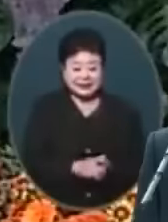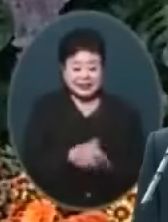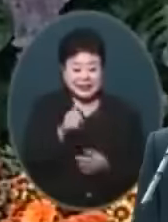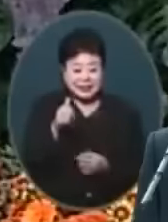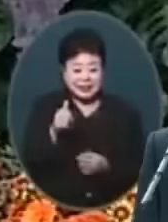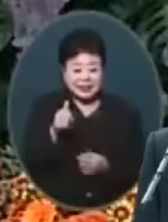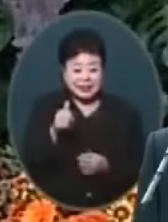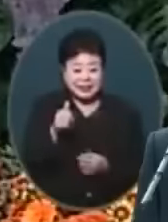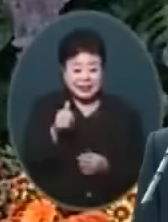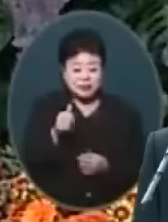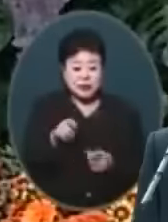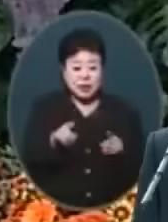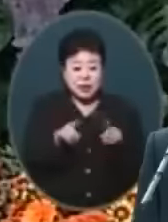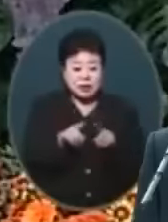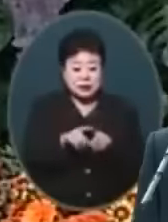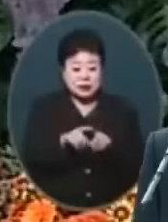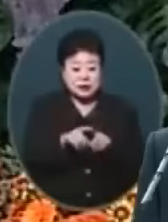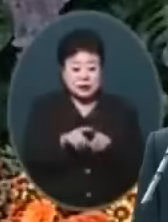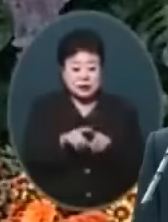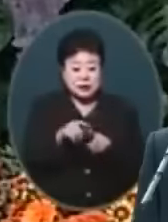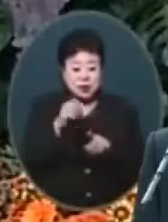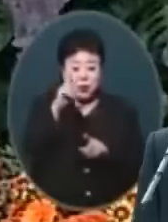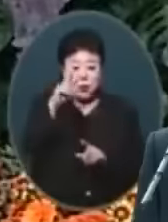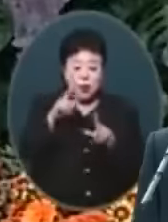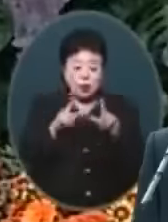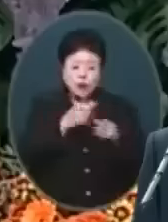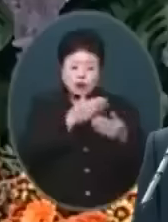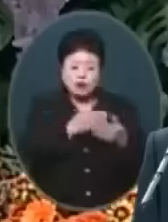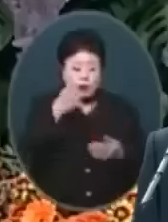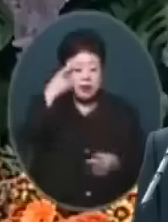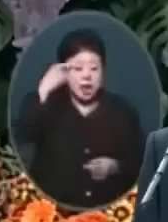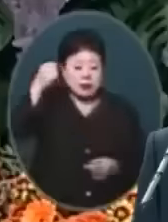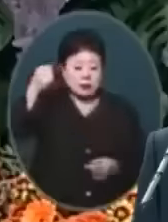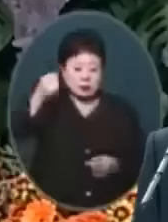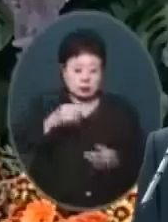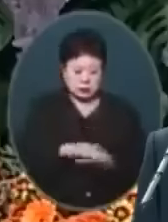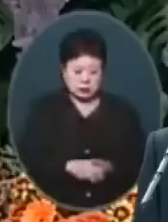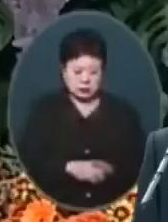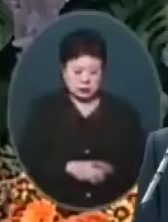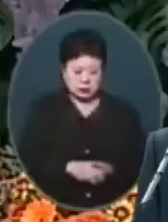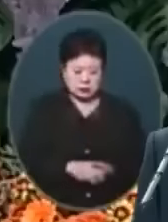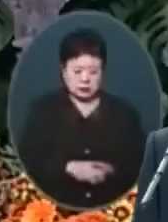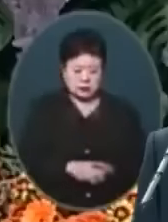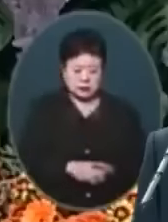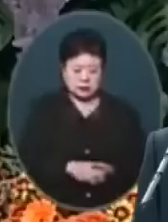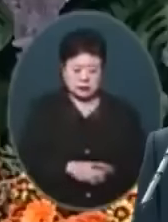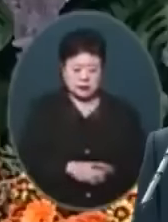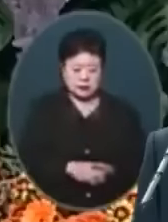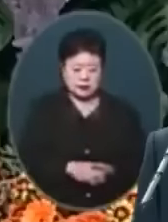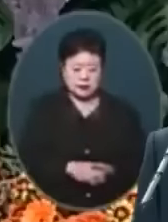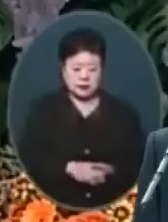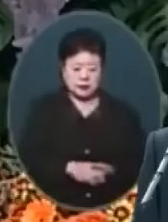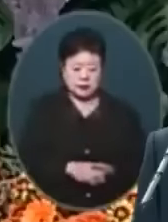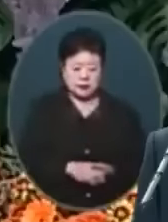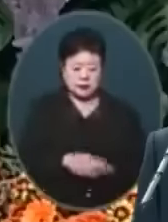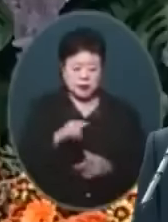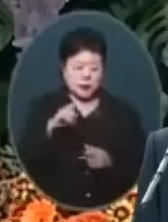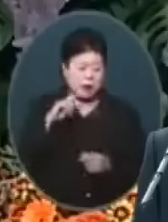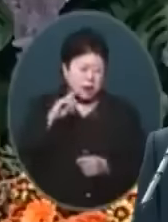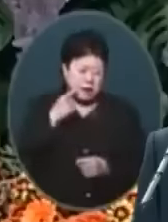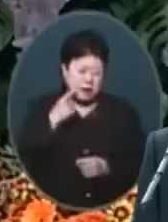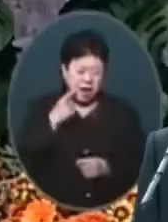남자 더불어 외모를 매우 중요하게 생각하는 것 같습니다. 외모가